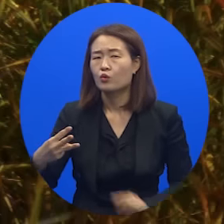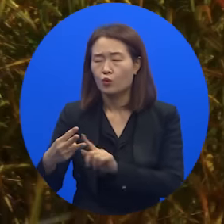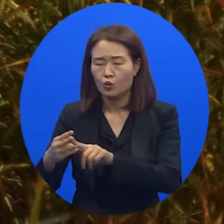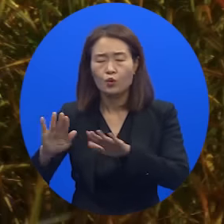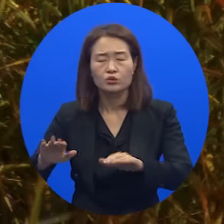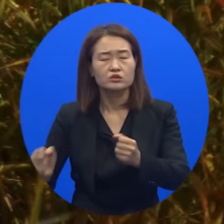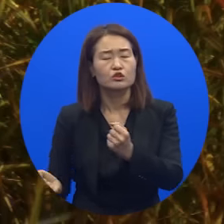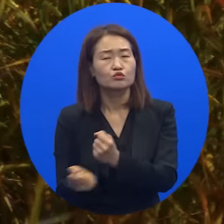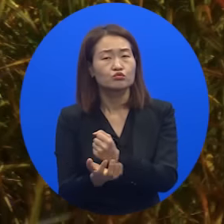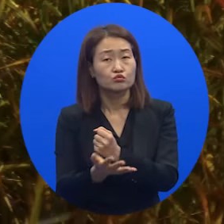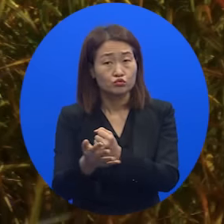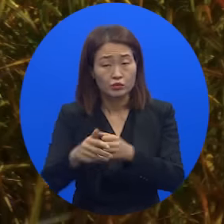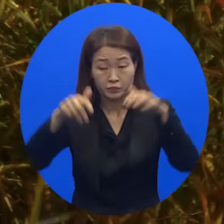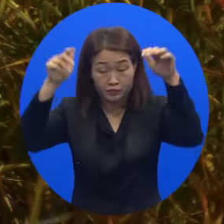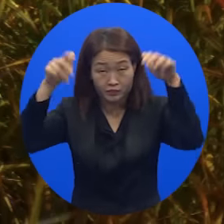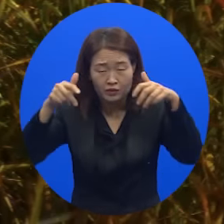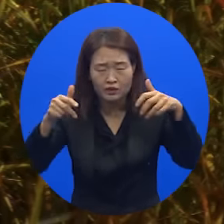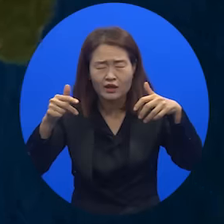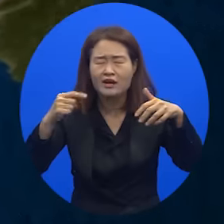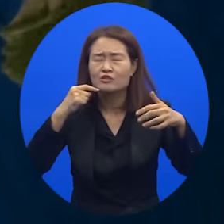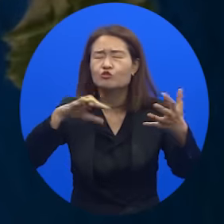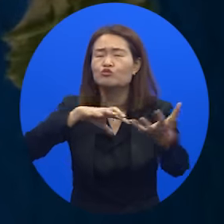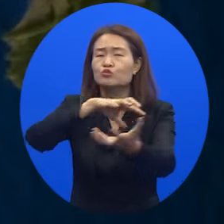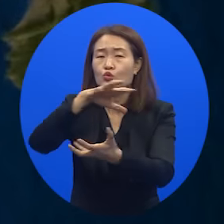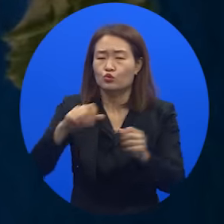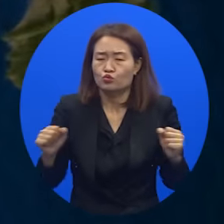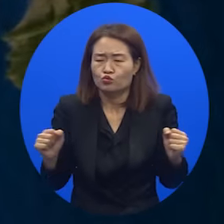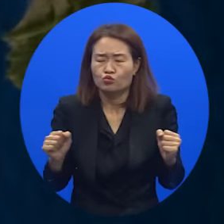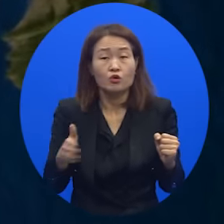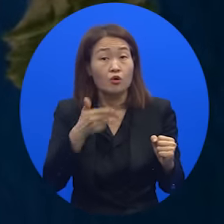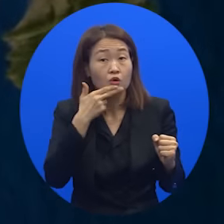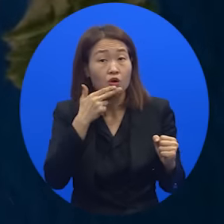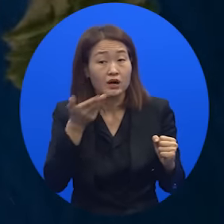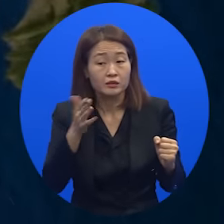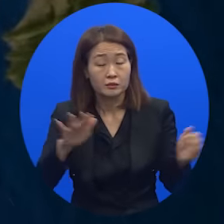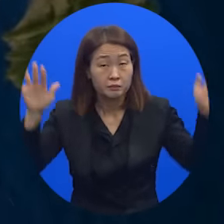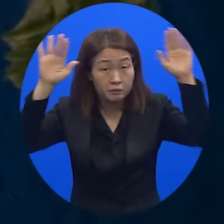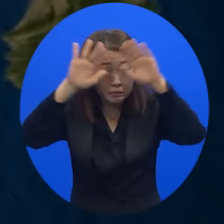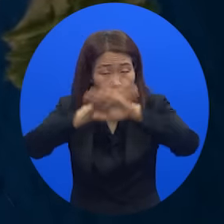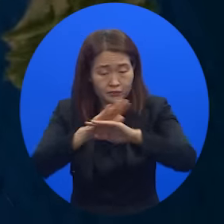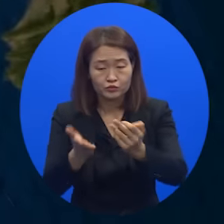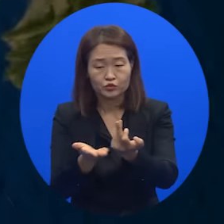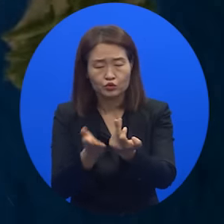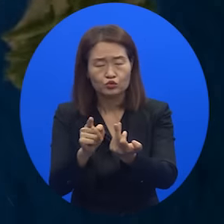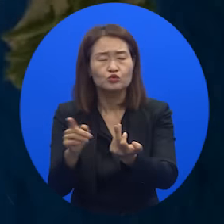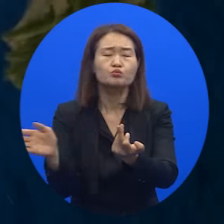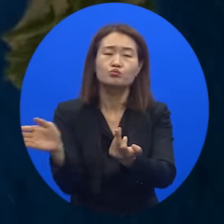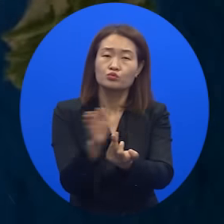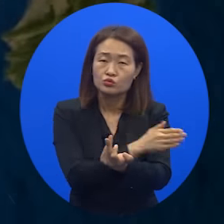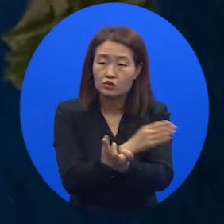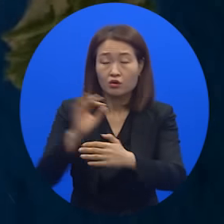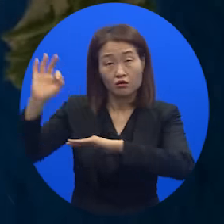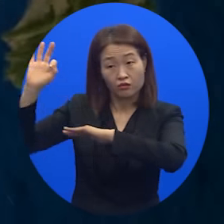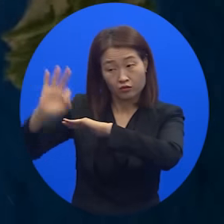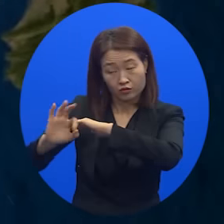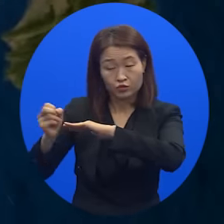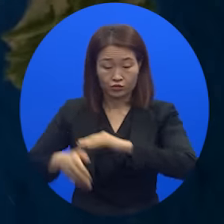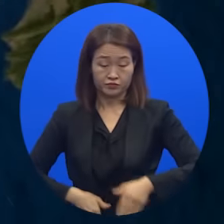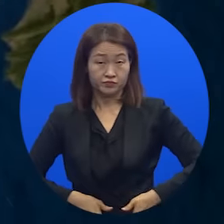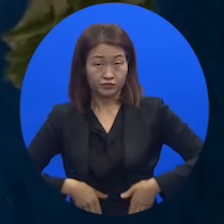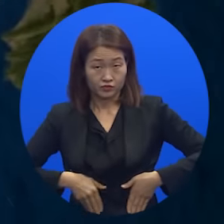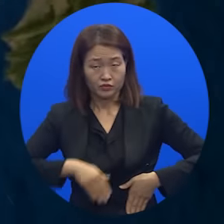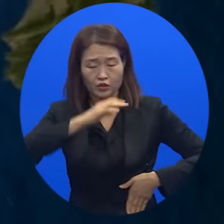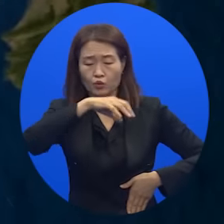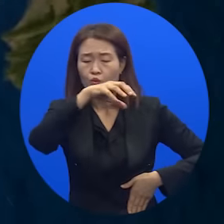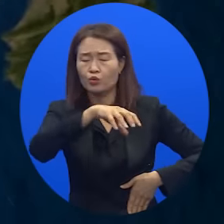전국이 대체로 흐리고 비가 오겠습니다 오늘 큰 추위는 없겠지만 밤부터 제주를 시작으로 내일은 서해안과